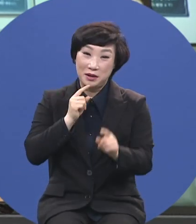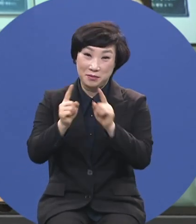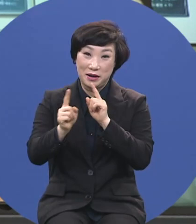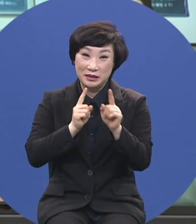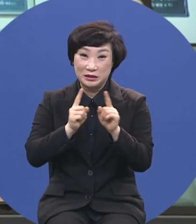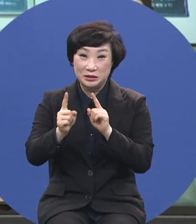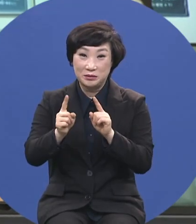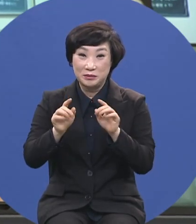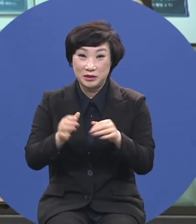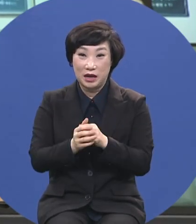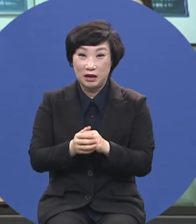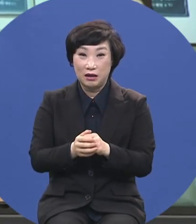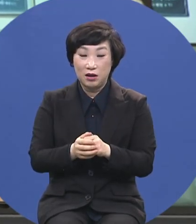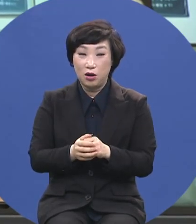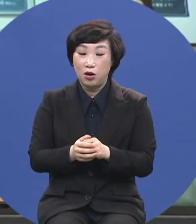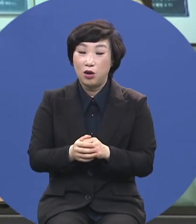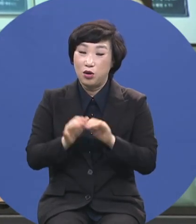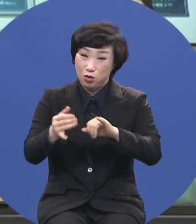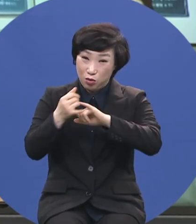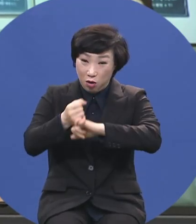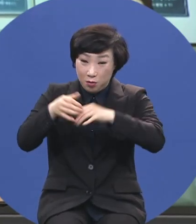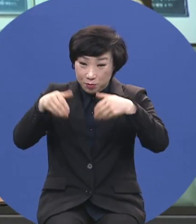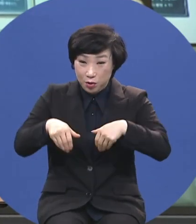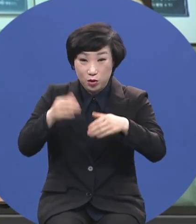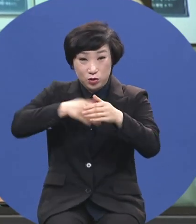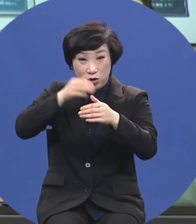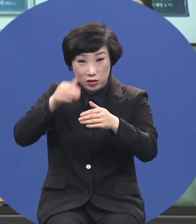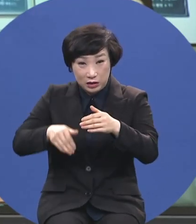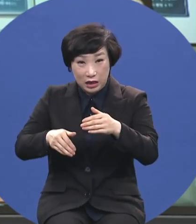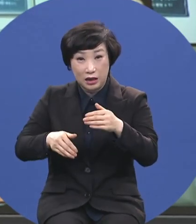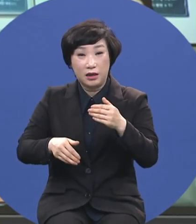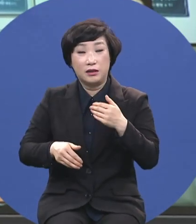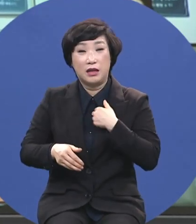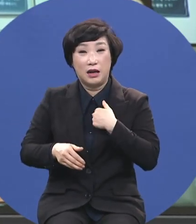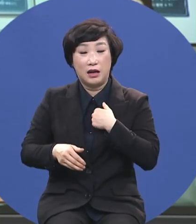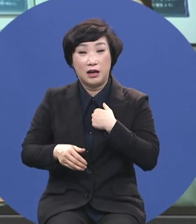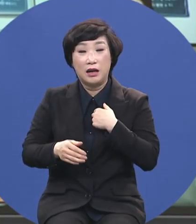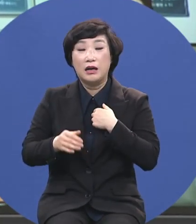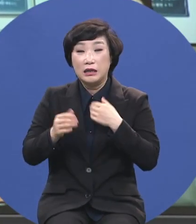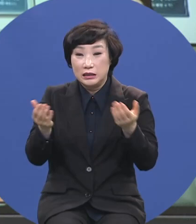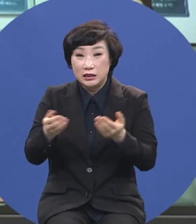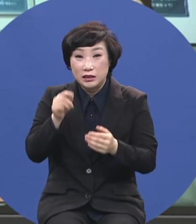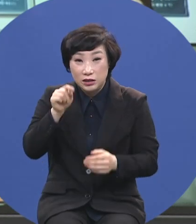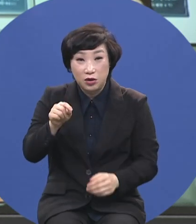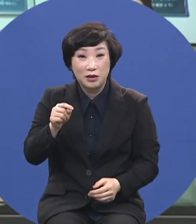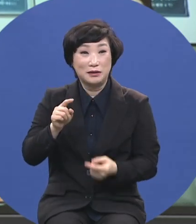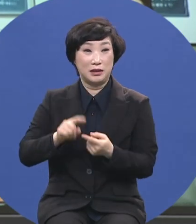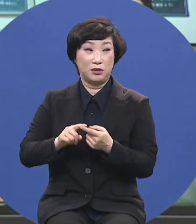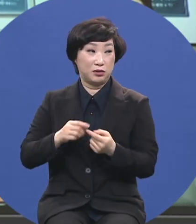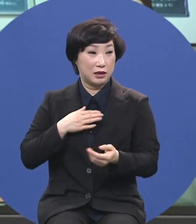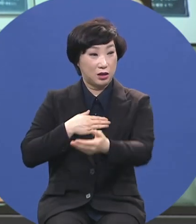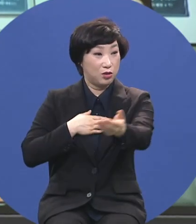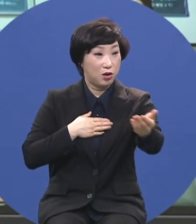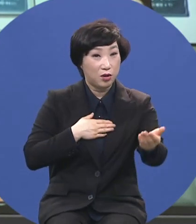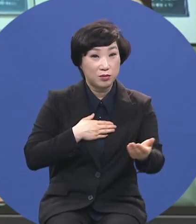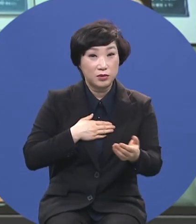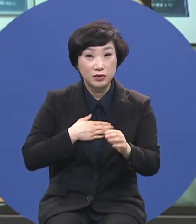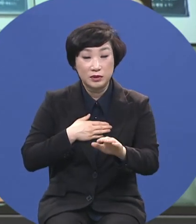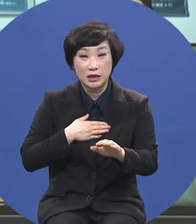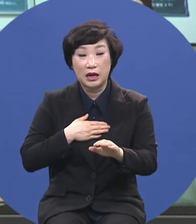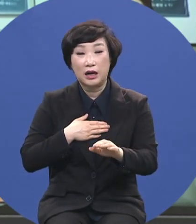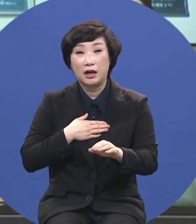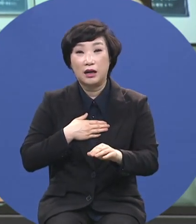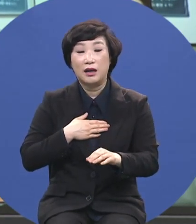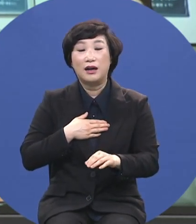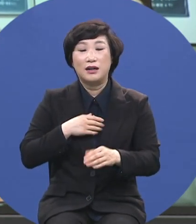말씀 없어서는 안 될 절대적 이 사건에 대해서 여러분은